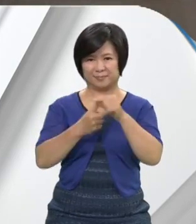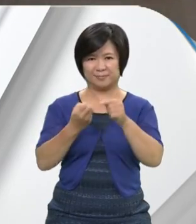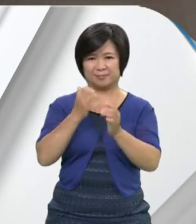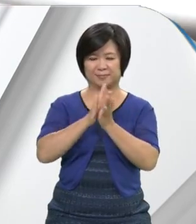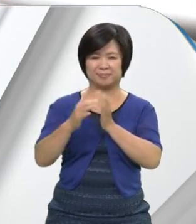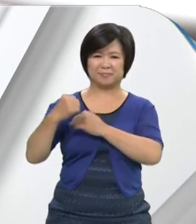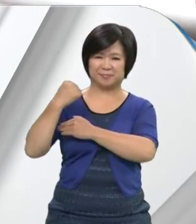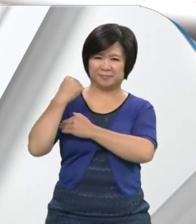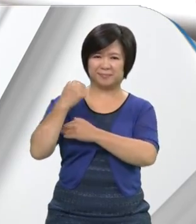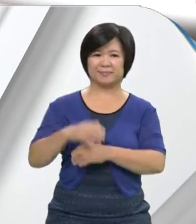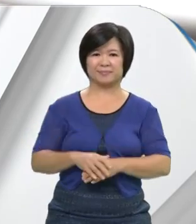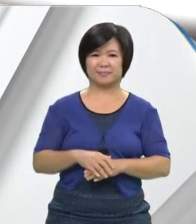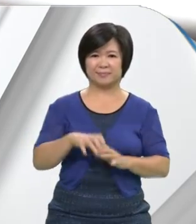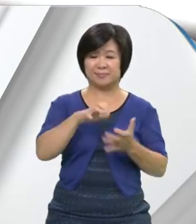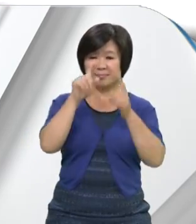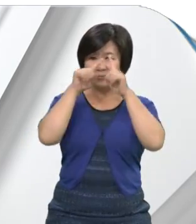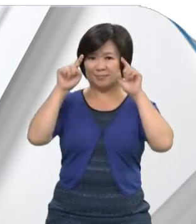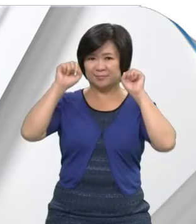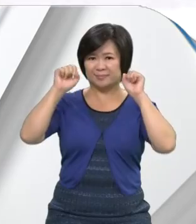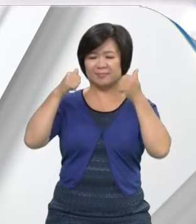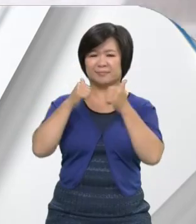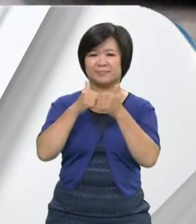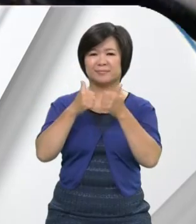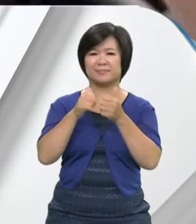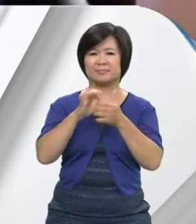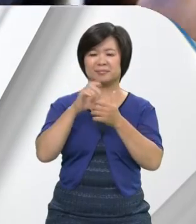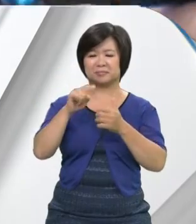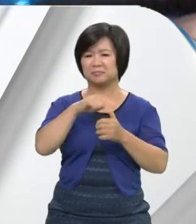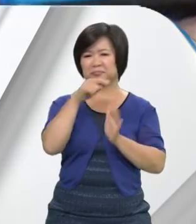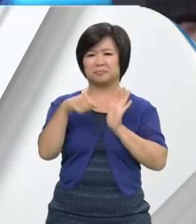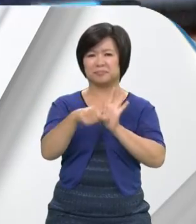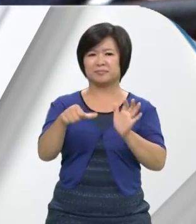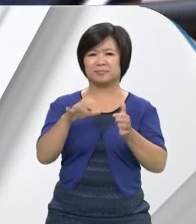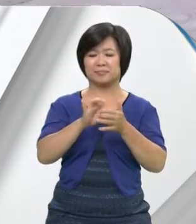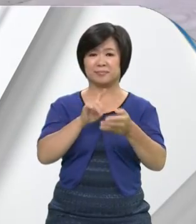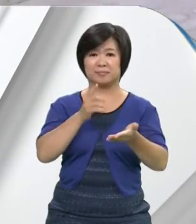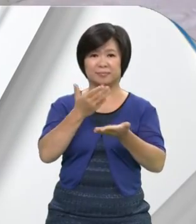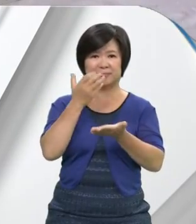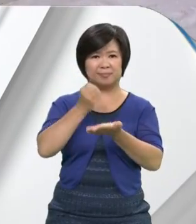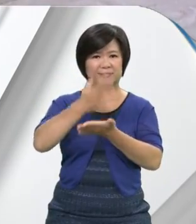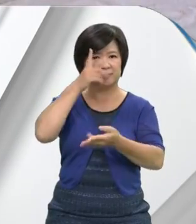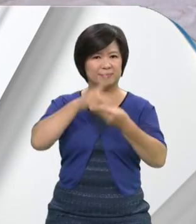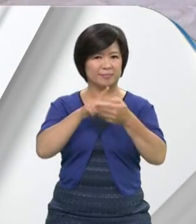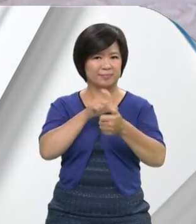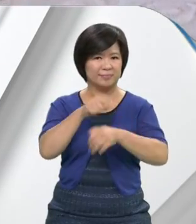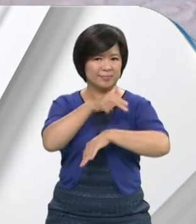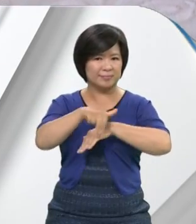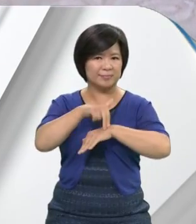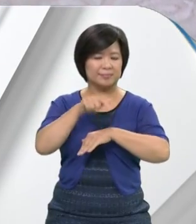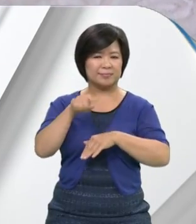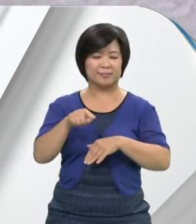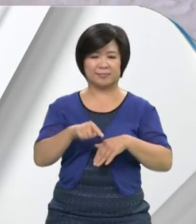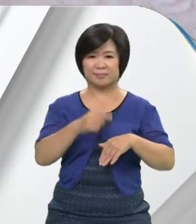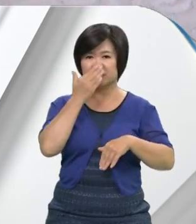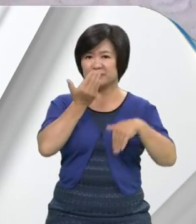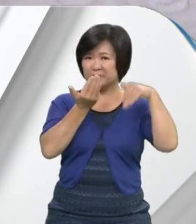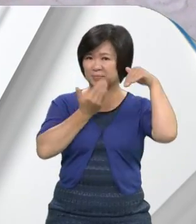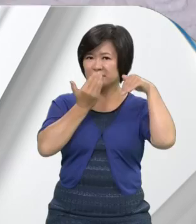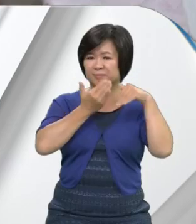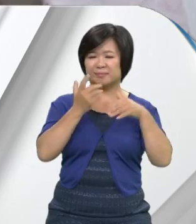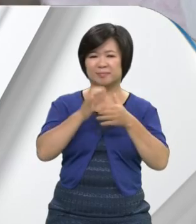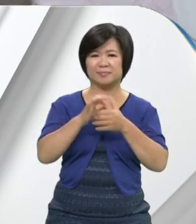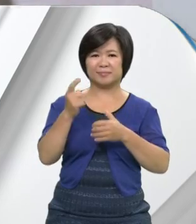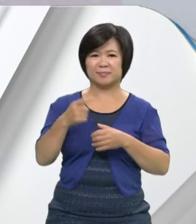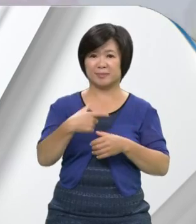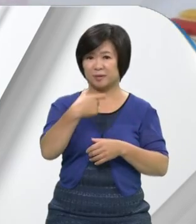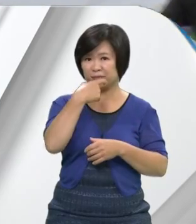油。 斯泰院花地动作反应，由饭店业者就推出主题商品。看起来同等一下的台湾芙蓉，靠起哩高子慕斯，